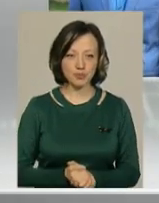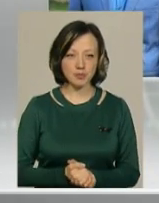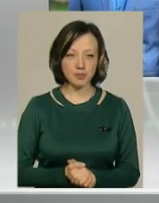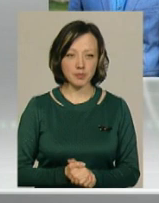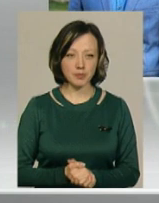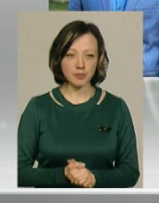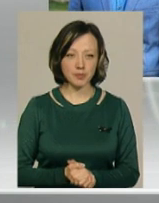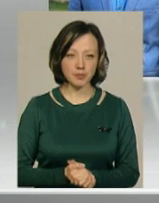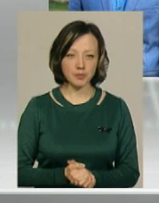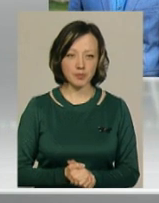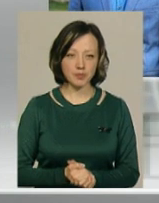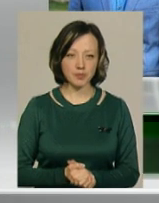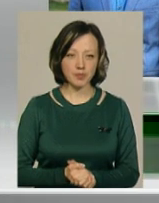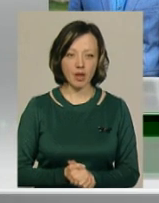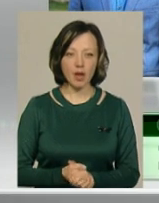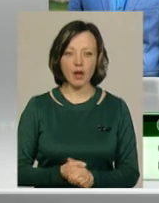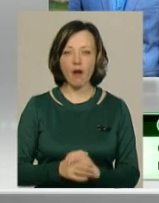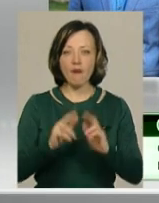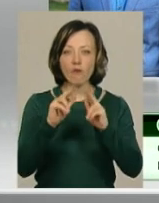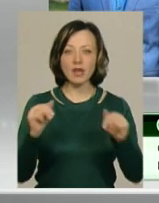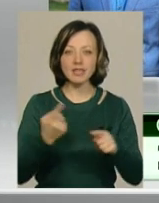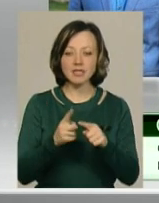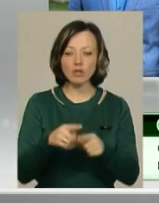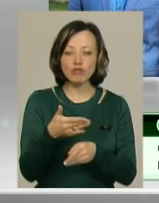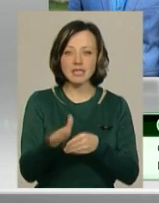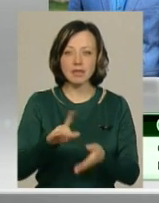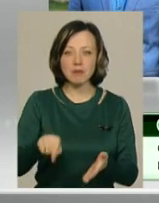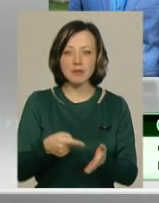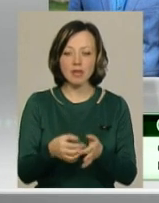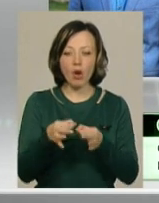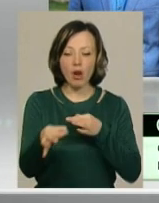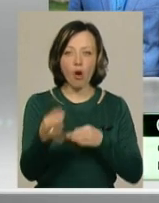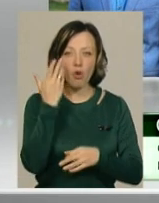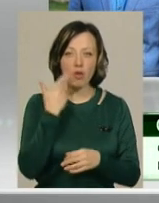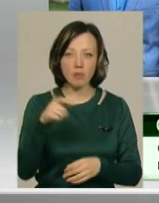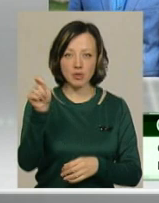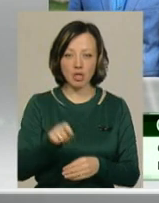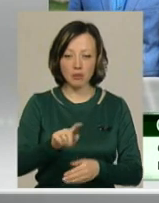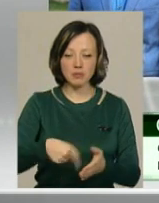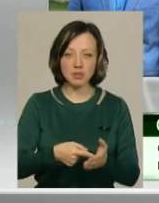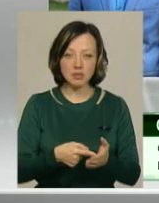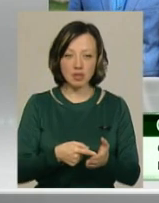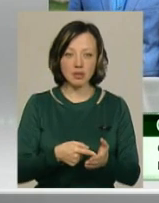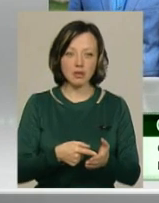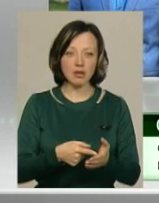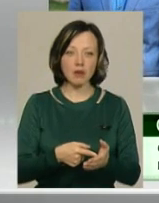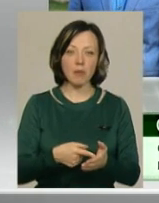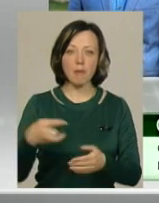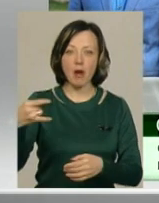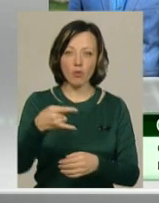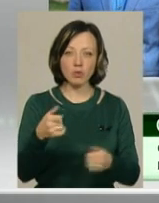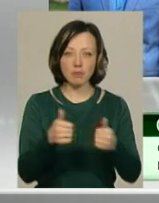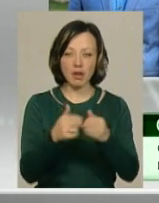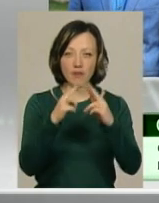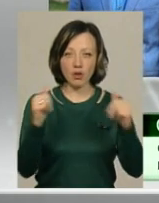Фортеця – це шматочок Меджибожа на окраїні. І фактично люди, коли приїжджають в Меджибіж, паркуються біля фортеці,